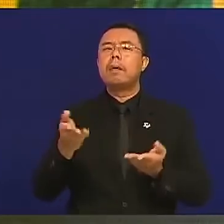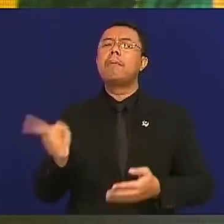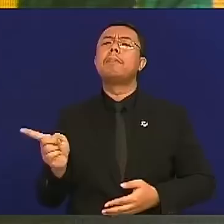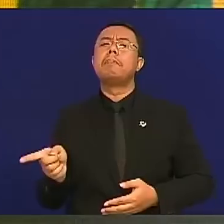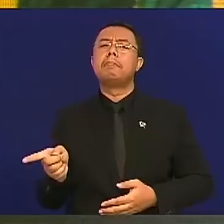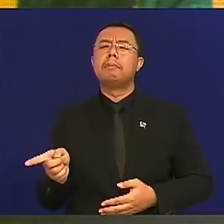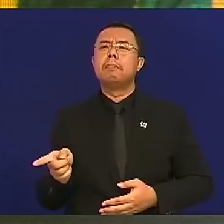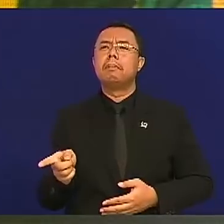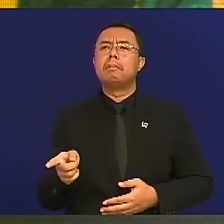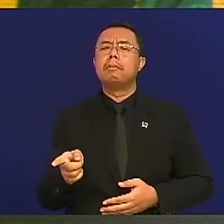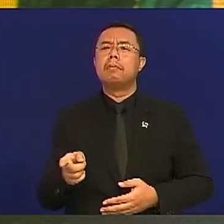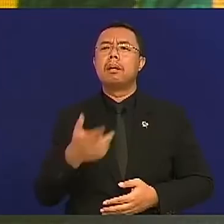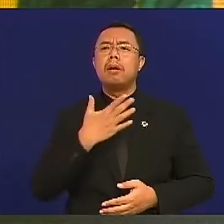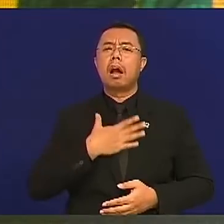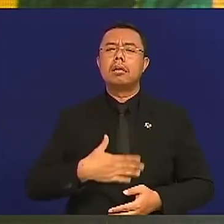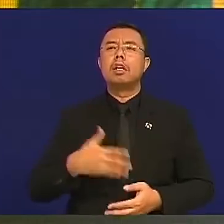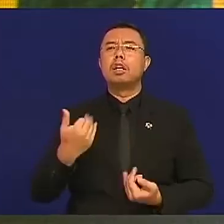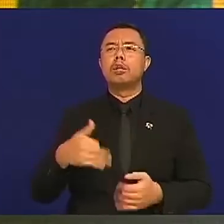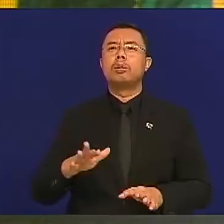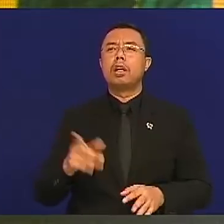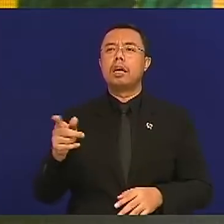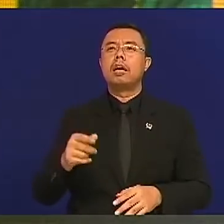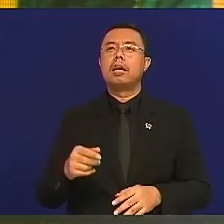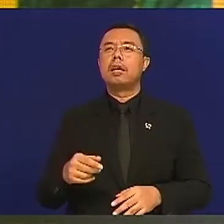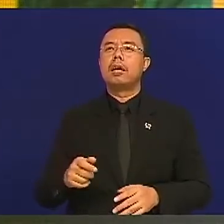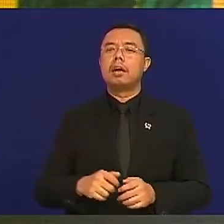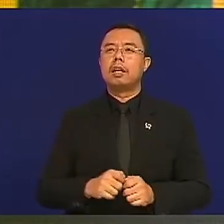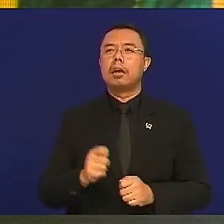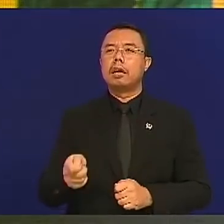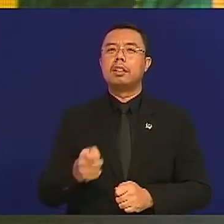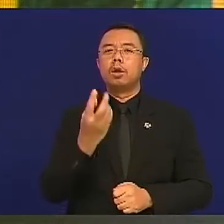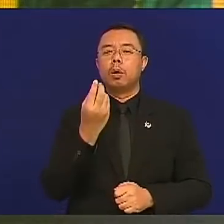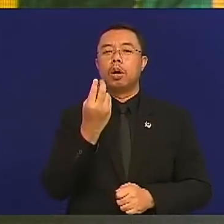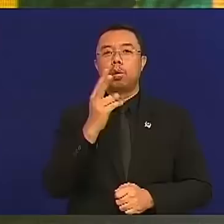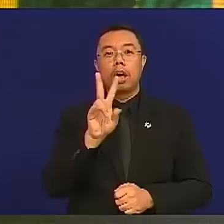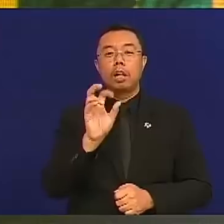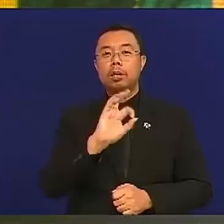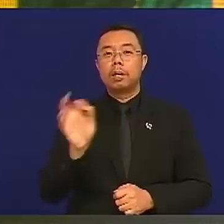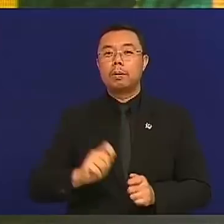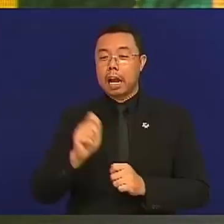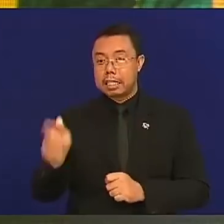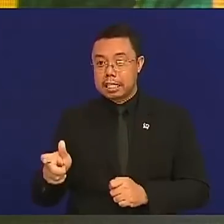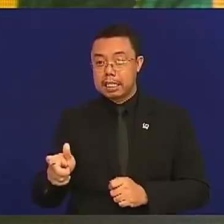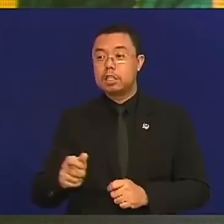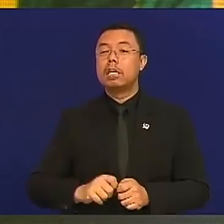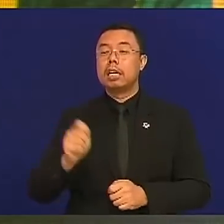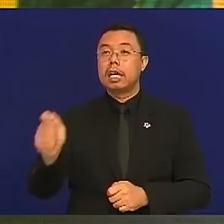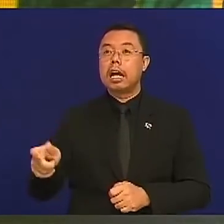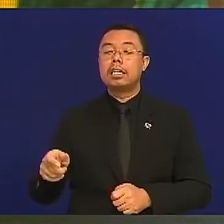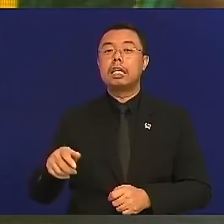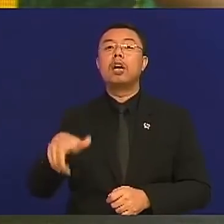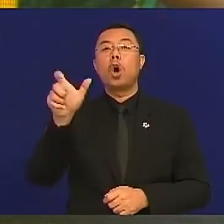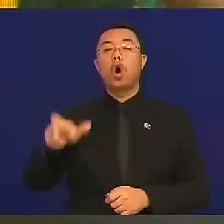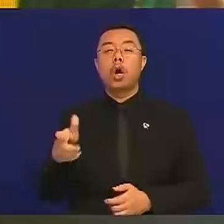kenapa? Kasihan, yaudah. Kamu saya kasih uang 200.000. Kasih 200.000, dikasihlah itu